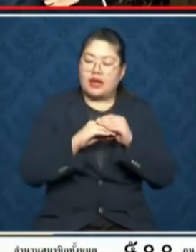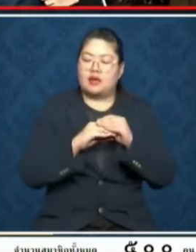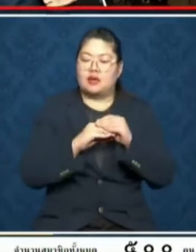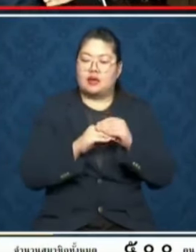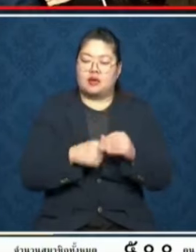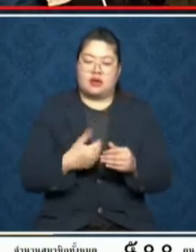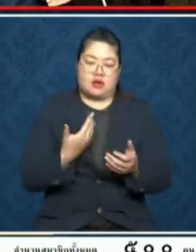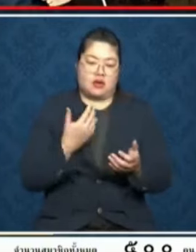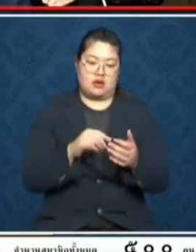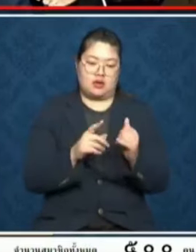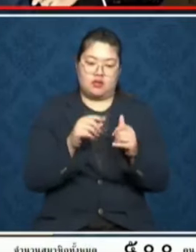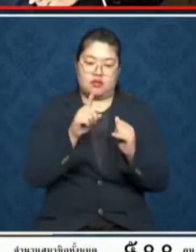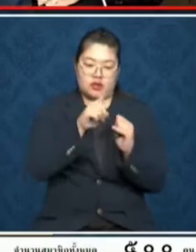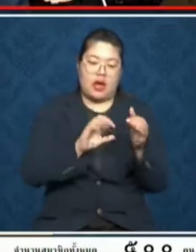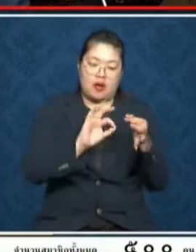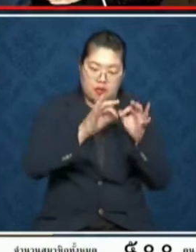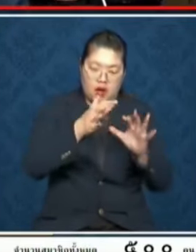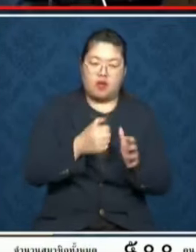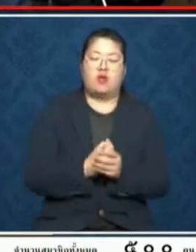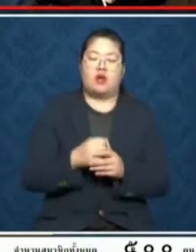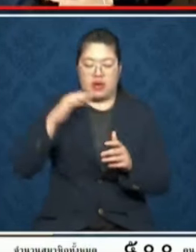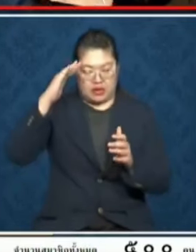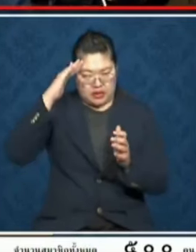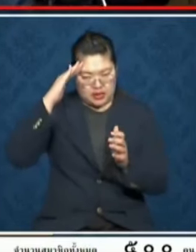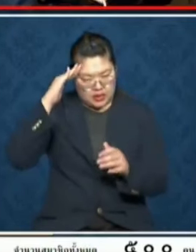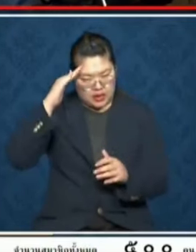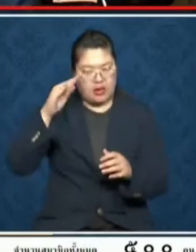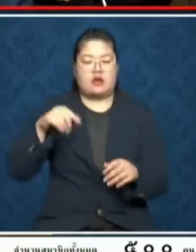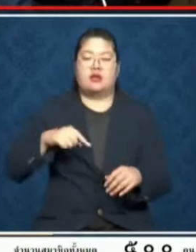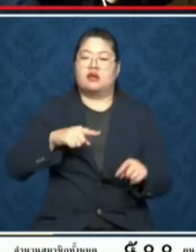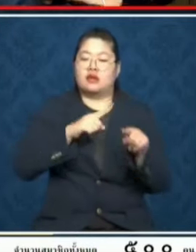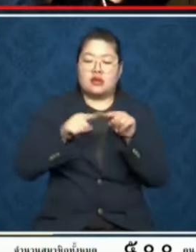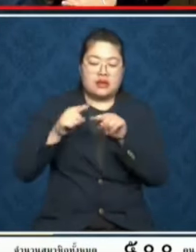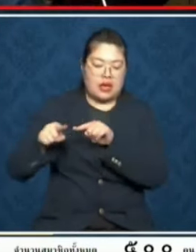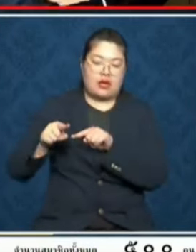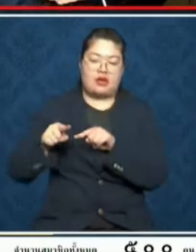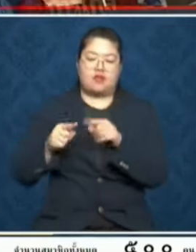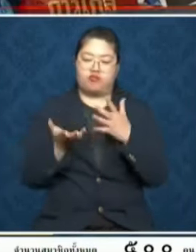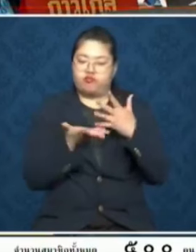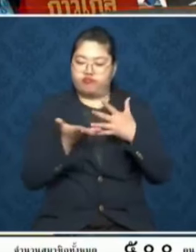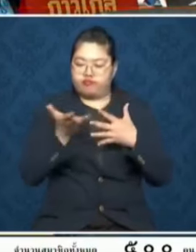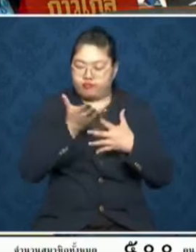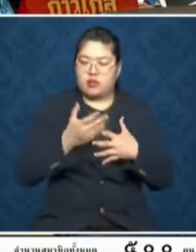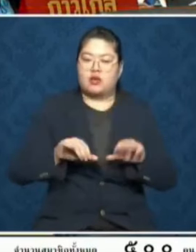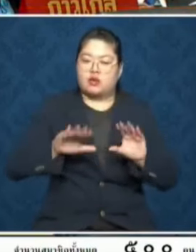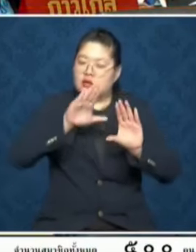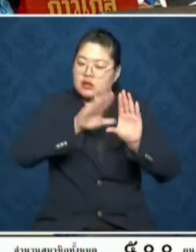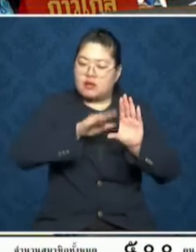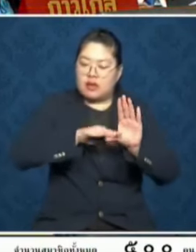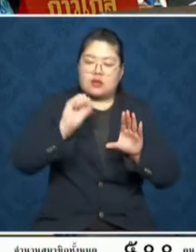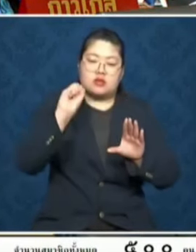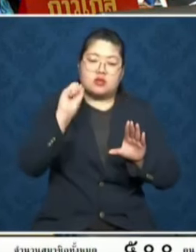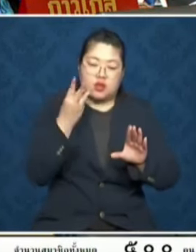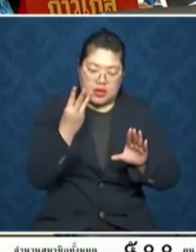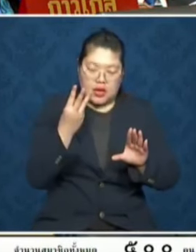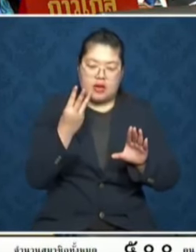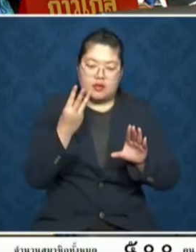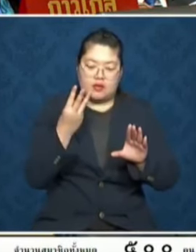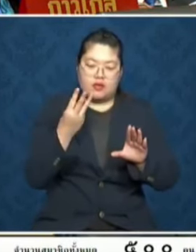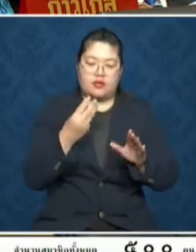ำลังพลทุกชั้นเข้าไปเป็นสมาชิกรับเป็นสมาชิกสวัสดิการแล้วก็เข้าร่วมโครงการออมทรัพย์นะคะ